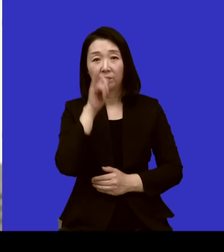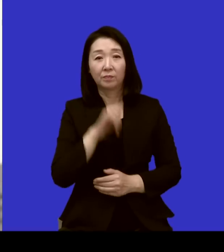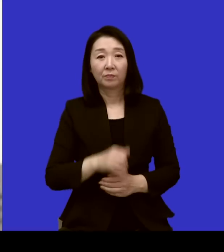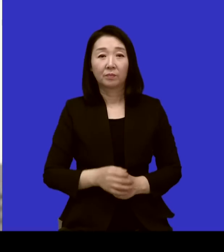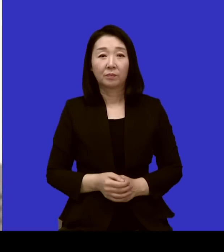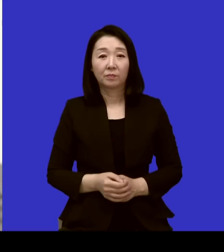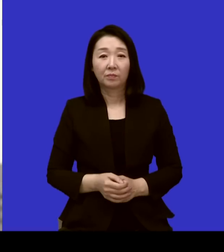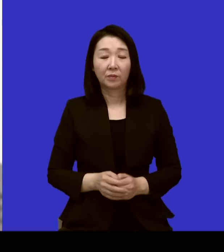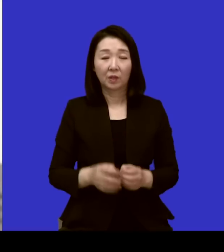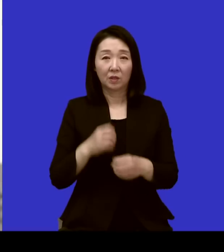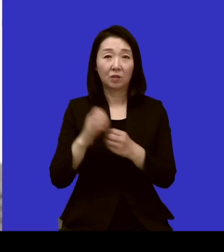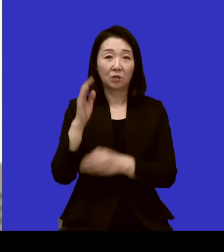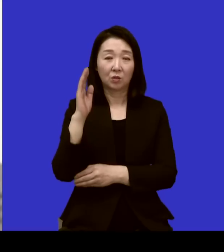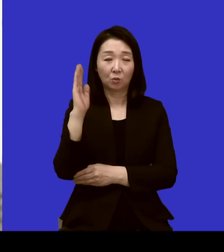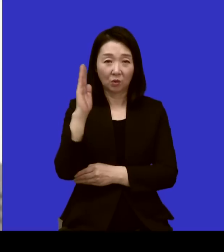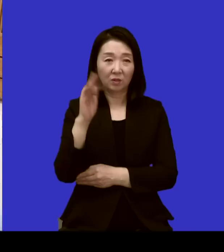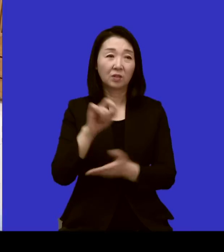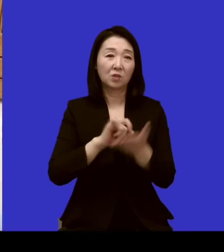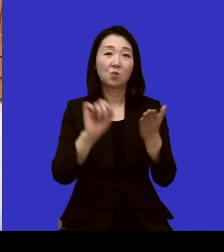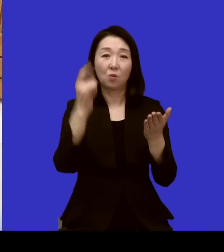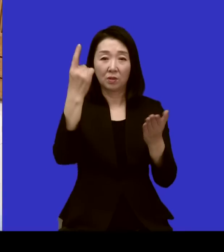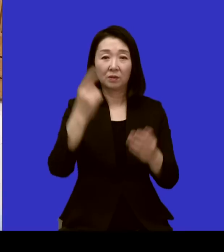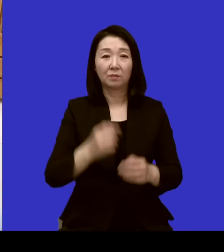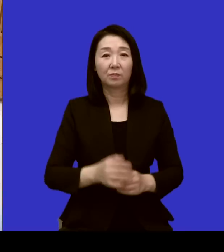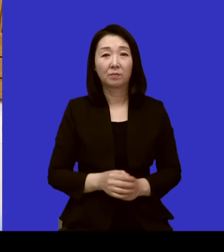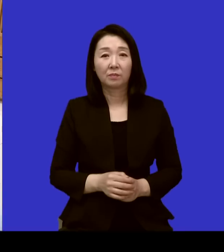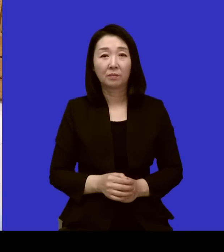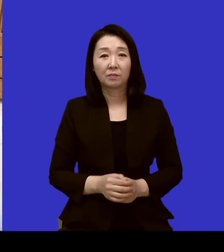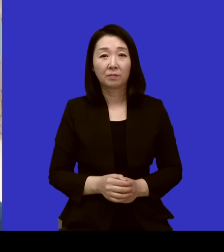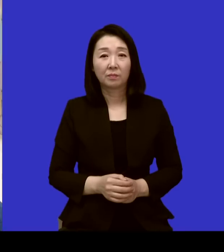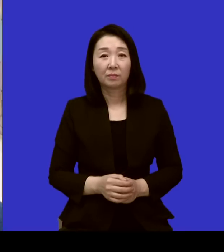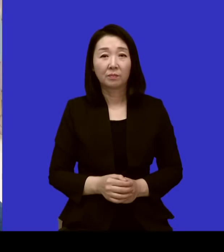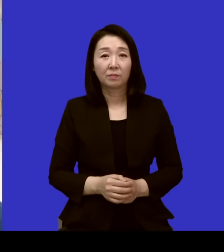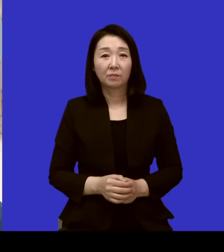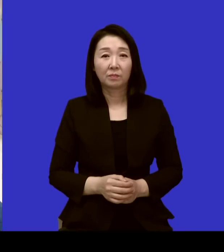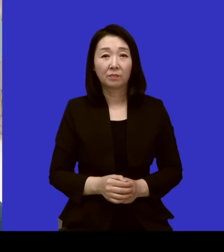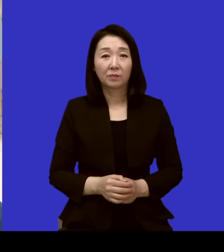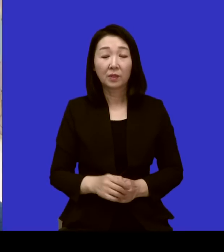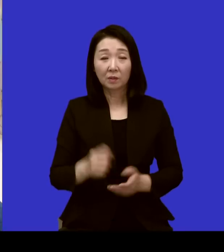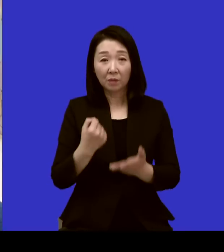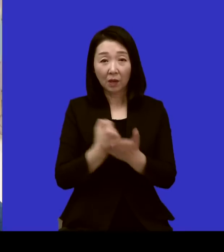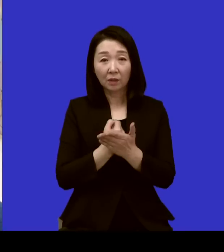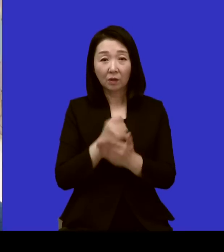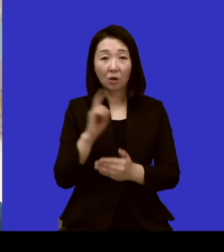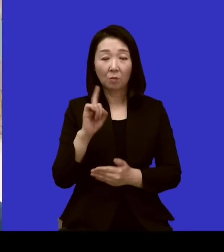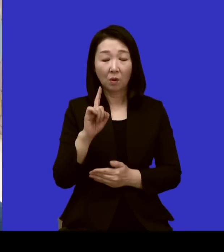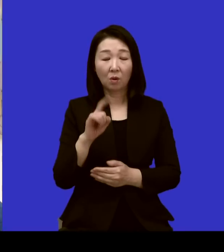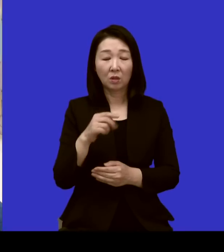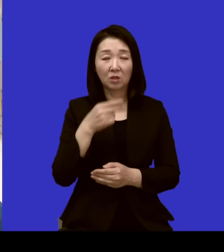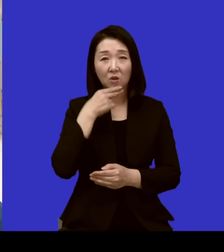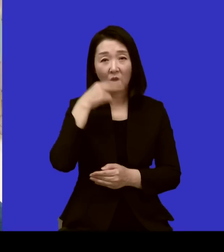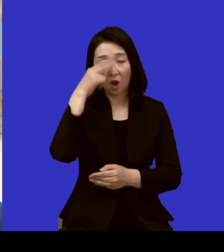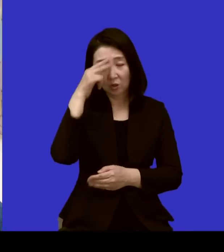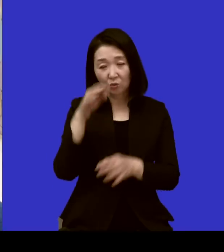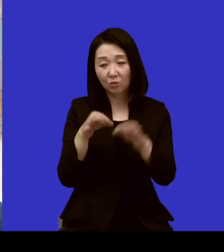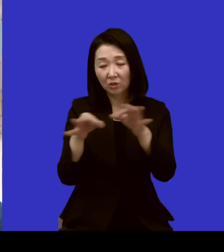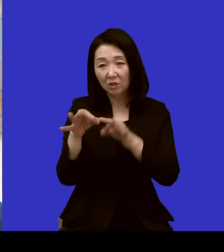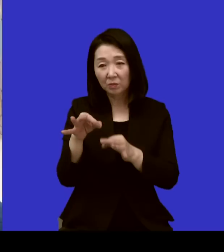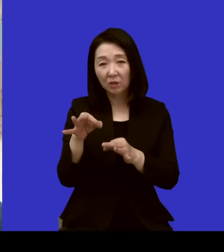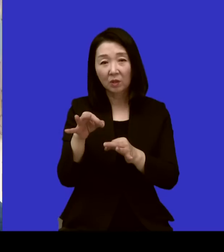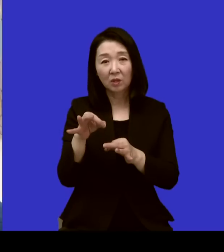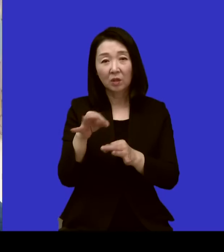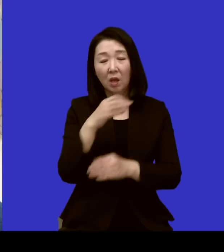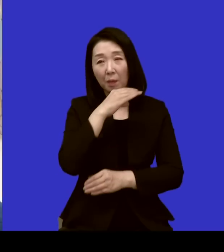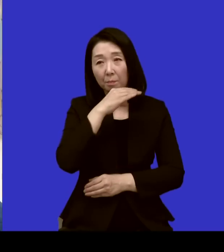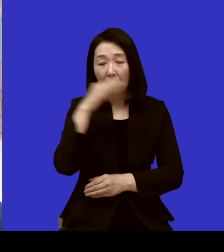이제 그 소설을 쓴 원인이 됐던 것 같아요. 근데 안타까웠던 게 예. 클럽이 건전한 놀이 문화였어야 되는데